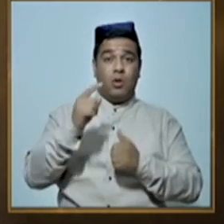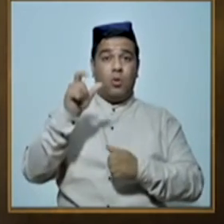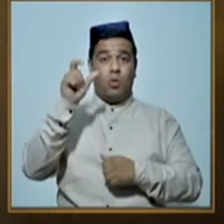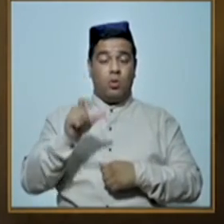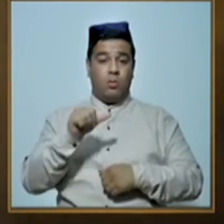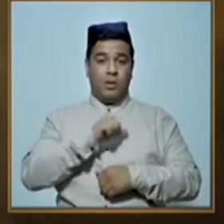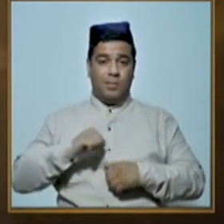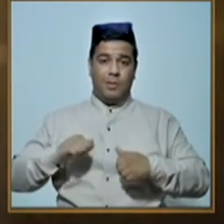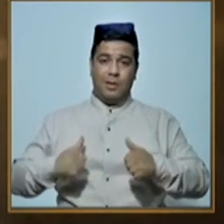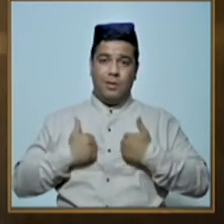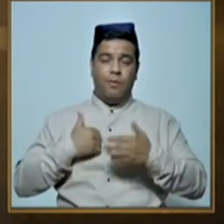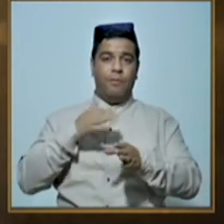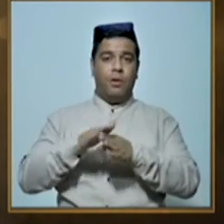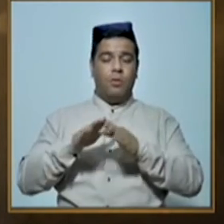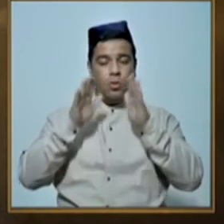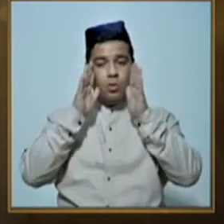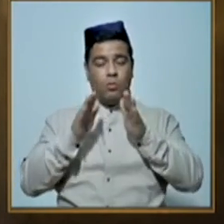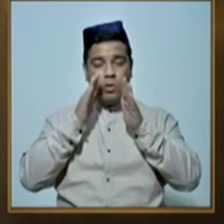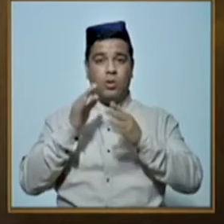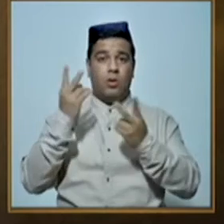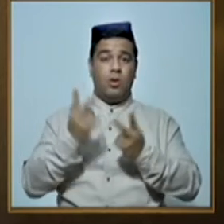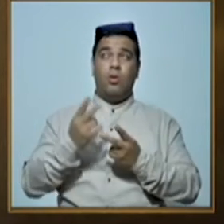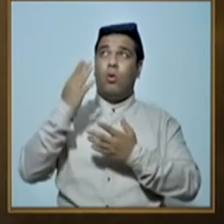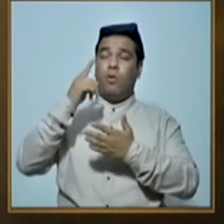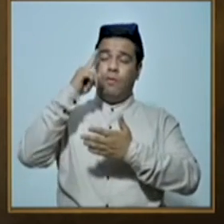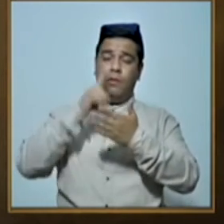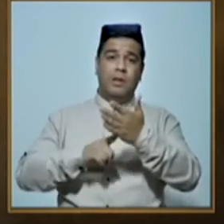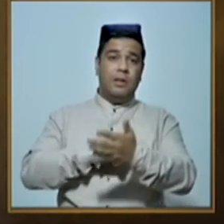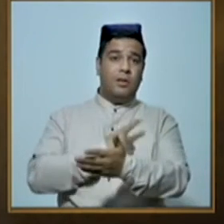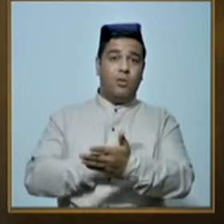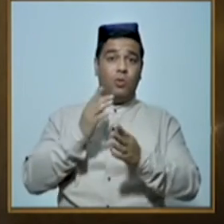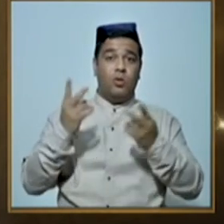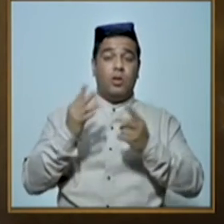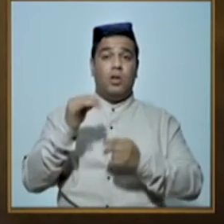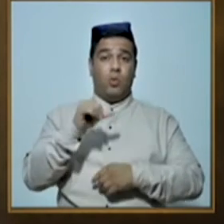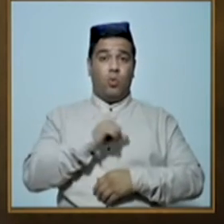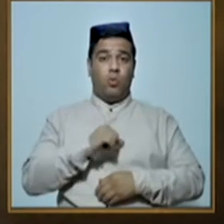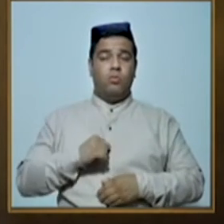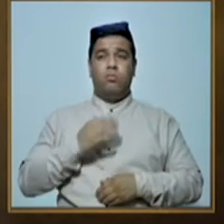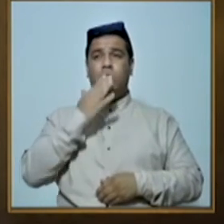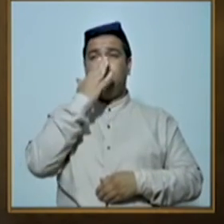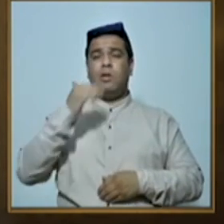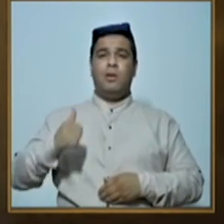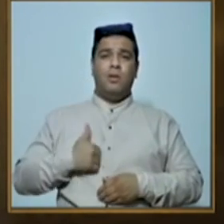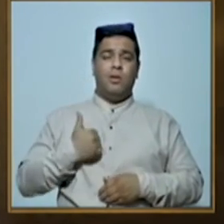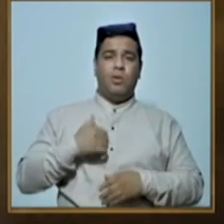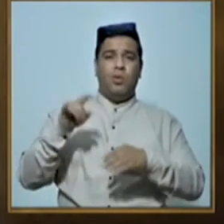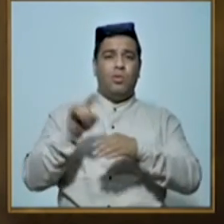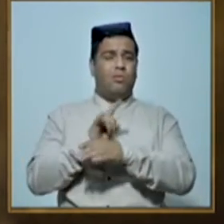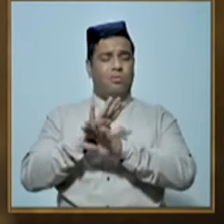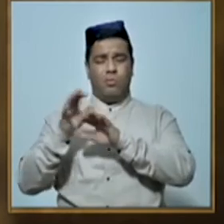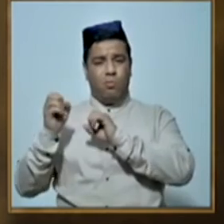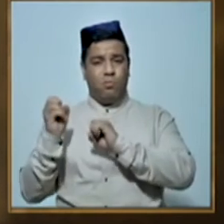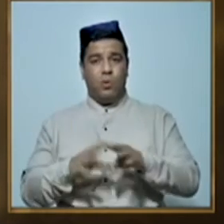o'zi amal qilishi kerak. O'zi holatini yaxshilash kerak. O'zi mana shu kibr, manmanlik, yolg'onchilikka